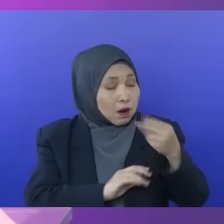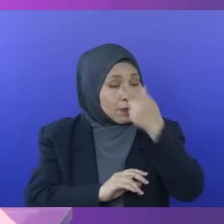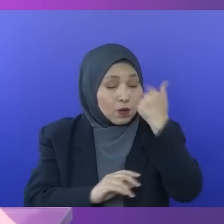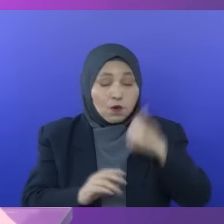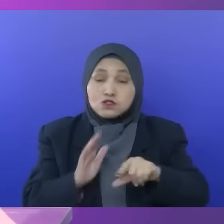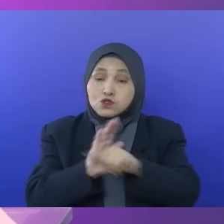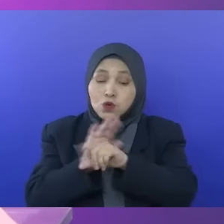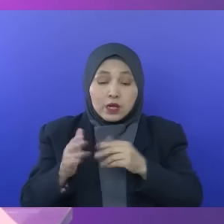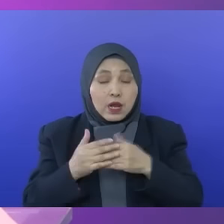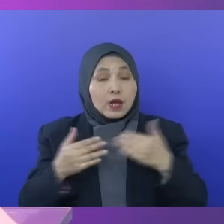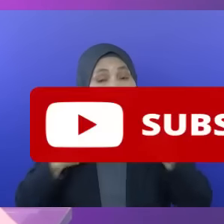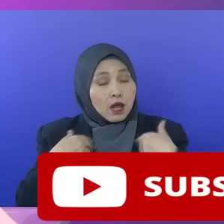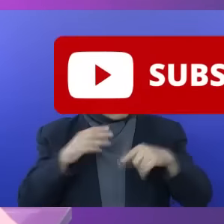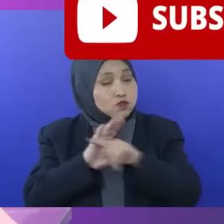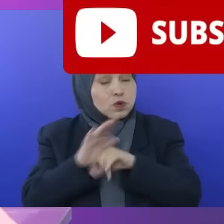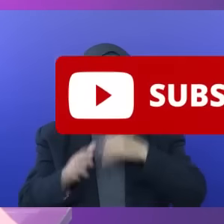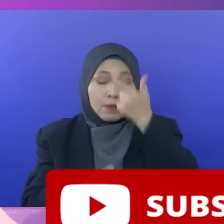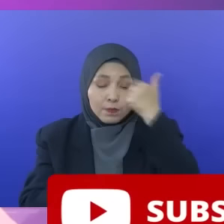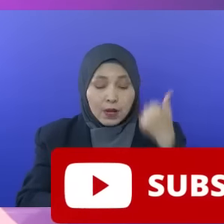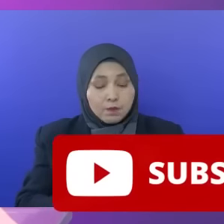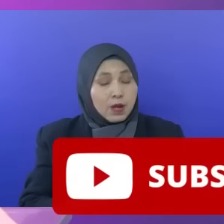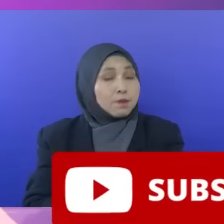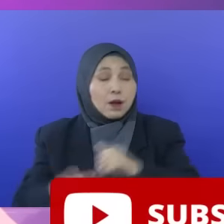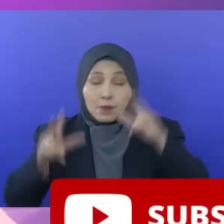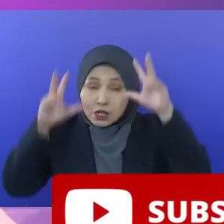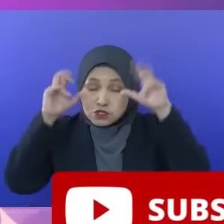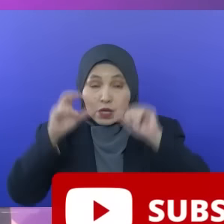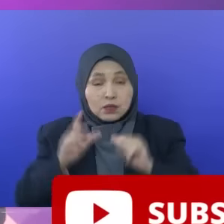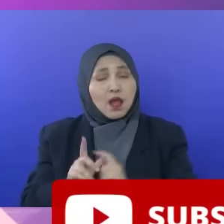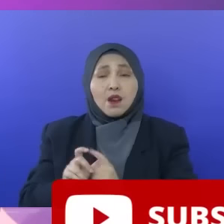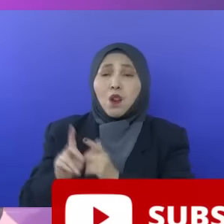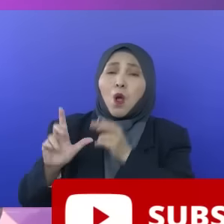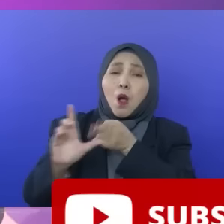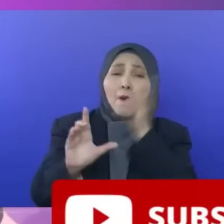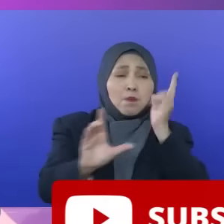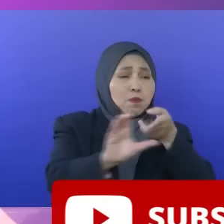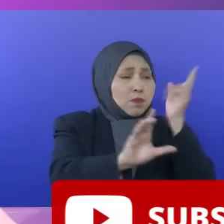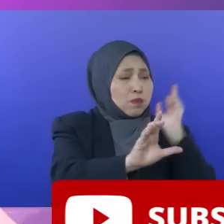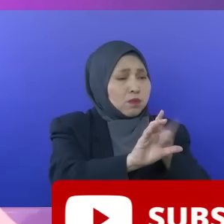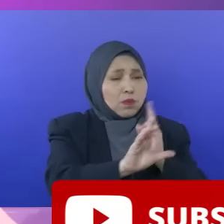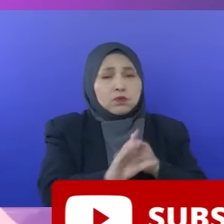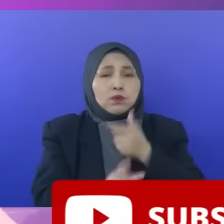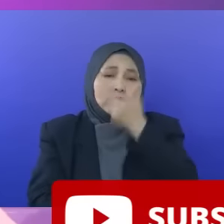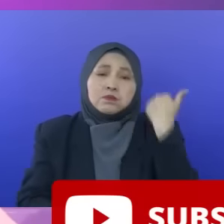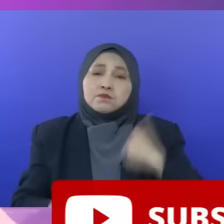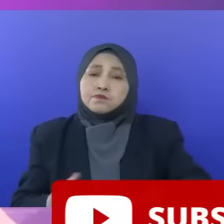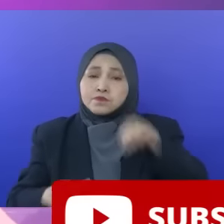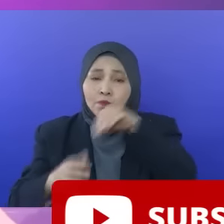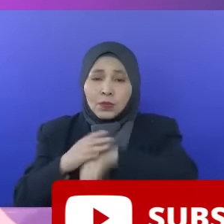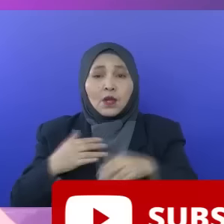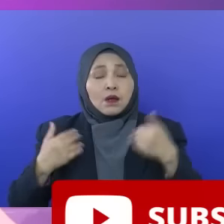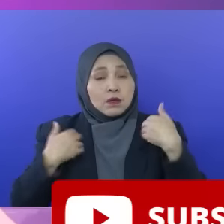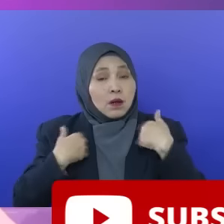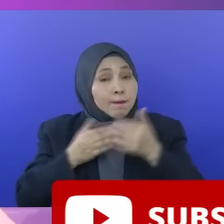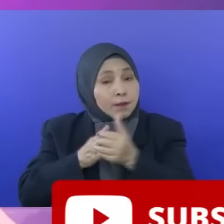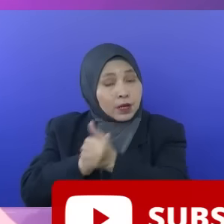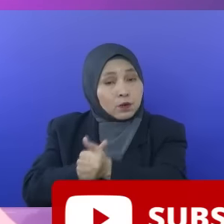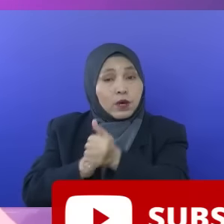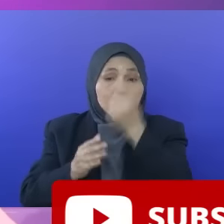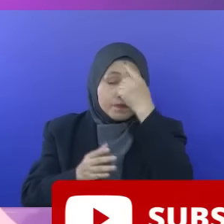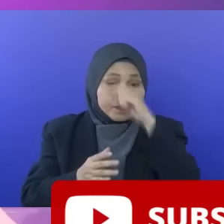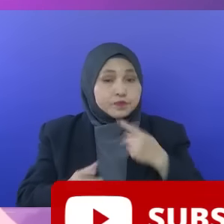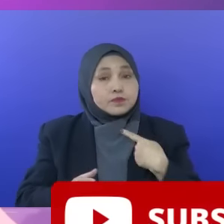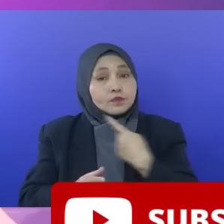adalah surah yang menyebabkan syaitan lari ya karena apa Karena di dalamnya ini ada ada panduan untuk